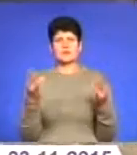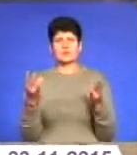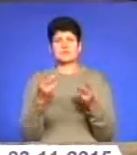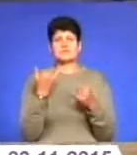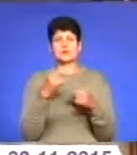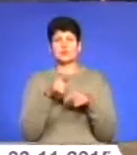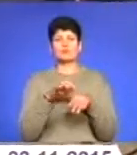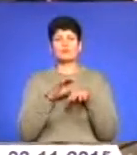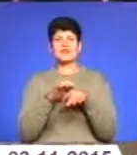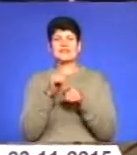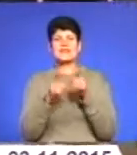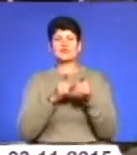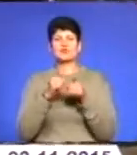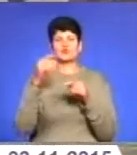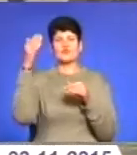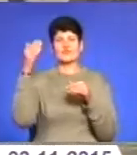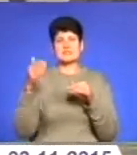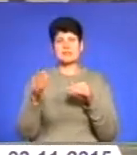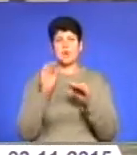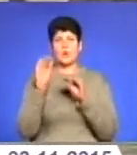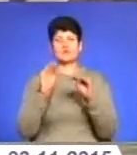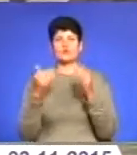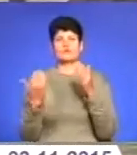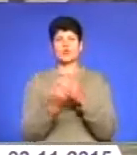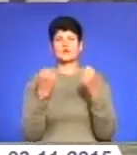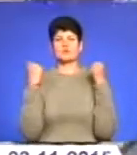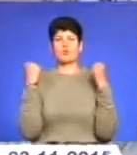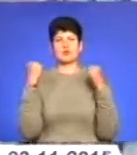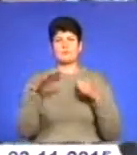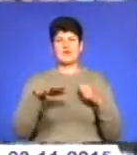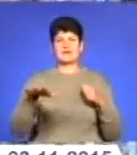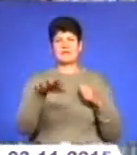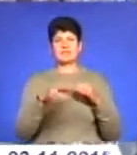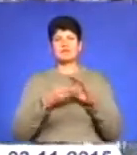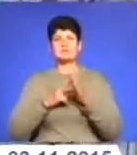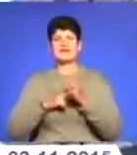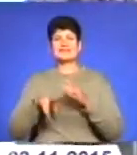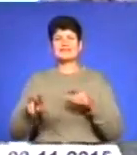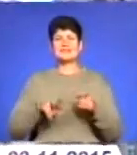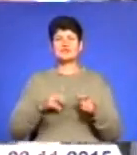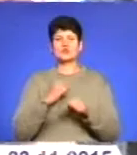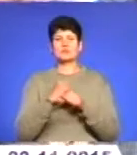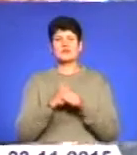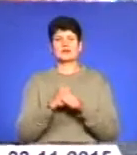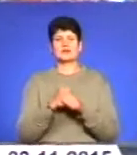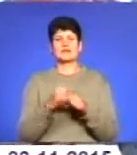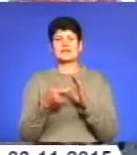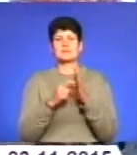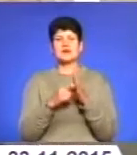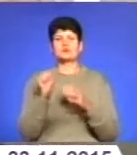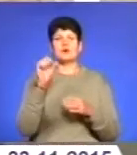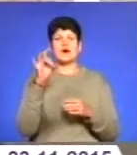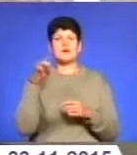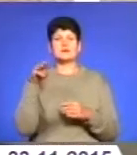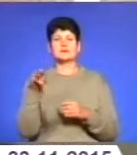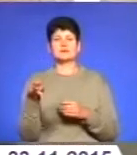тут проводять реконструкцію фасаду, облаштовують новий спортмайданчик. В планах дирекції – зробити кімнату арт-терапії, де діти